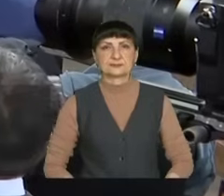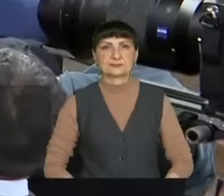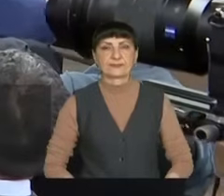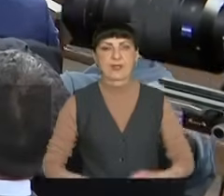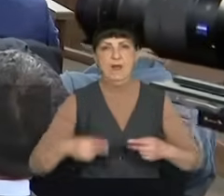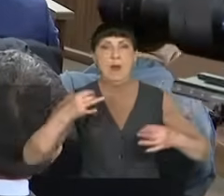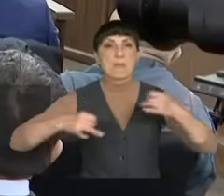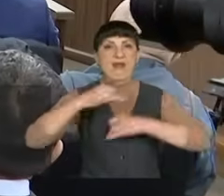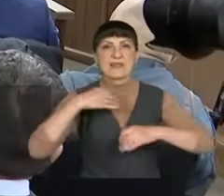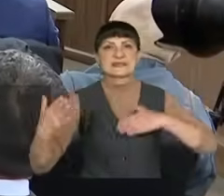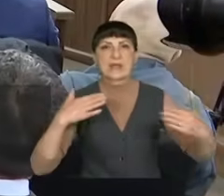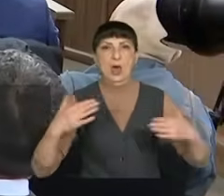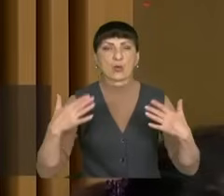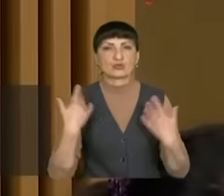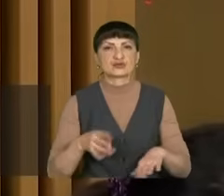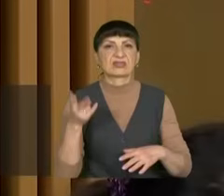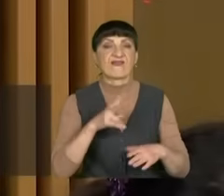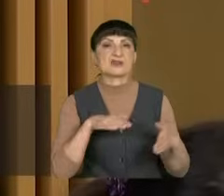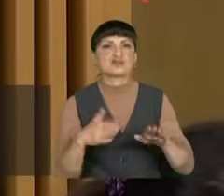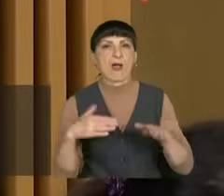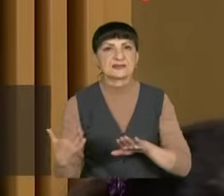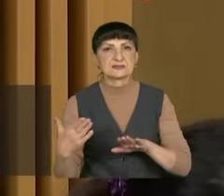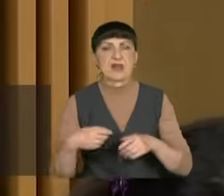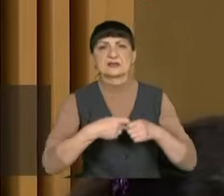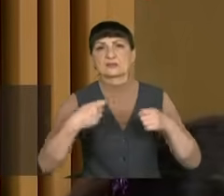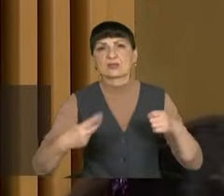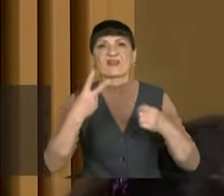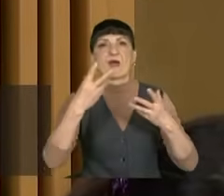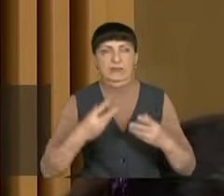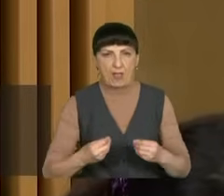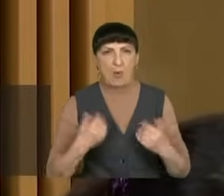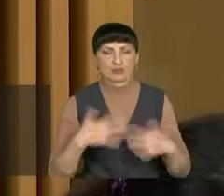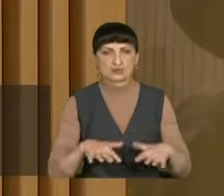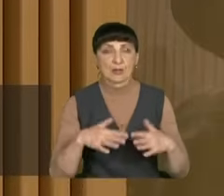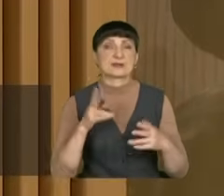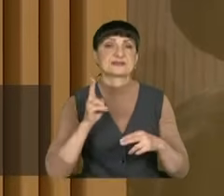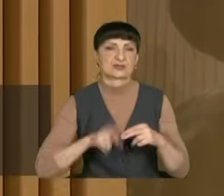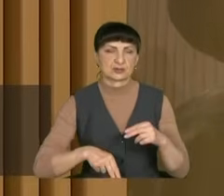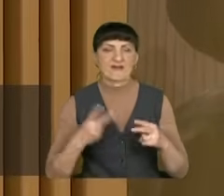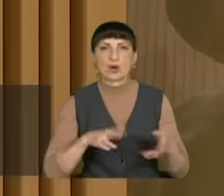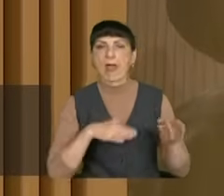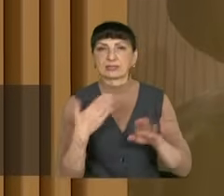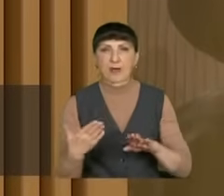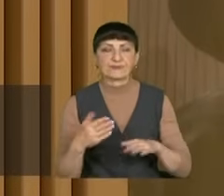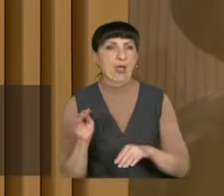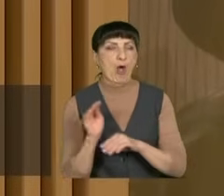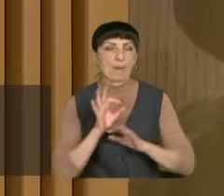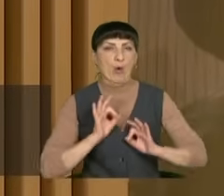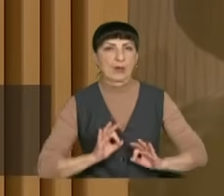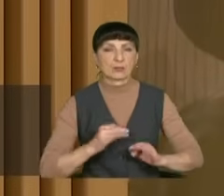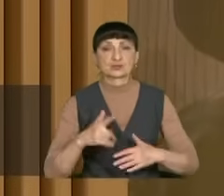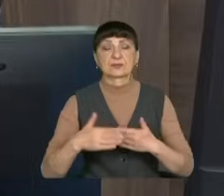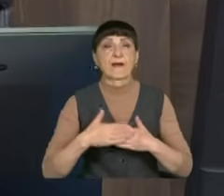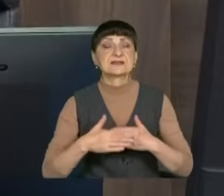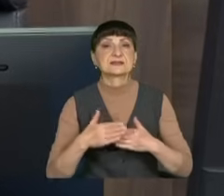Прения сторон, которые состояли из двух частей и затянулись на 2 дня, сегодня завершились. Второй этап, на котором обвинение запросило меру